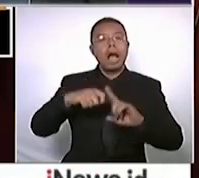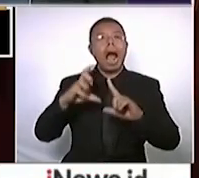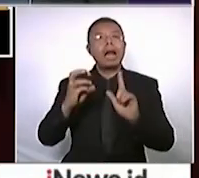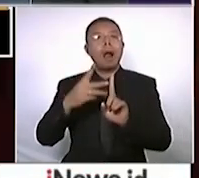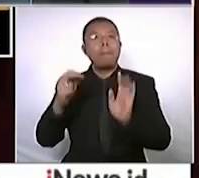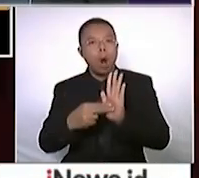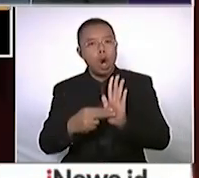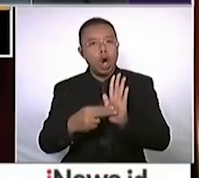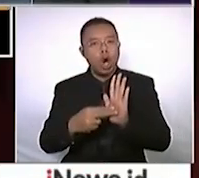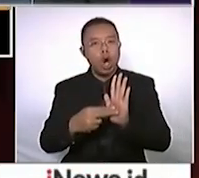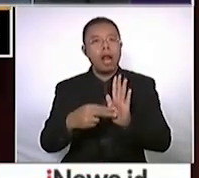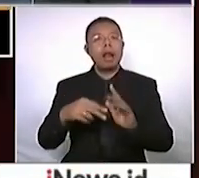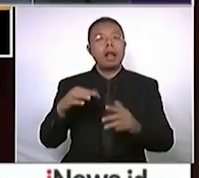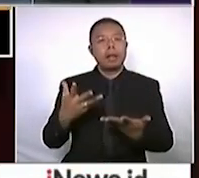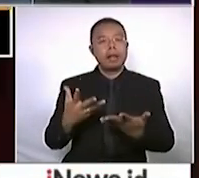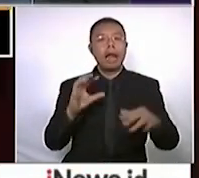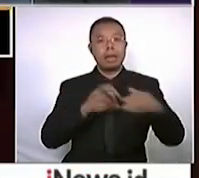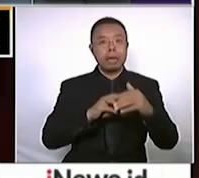carbon capture and storage?